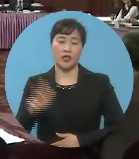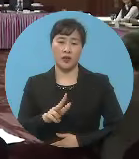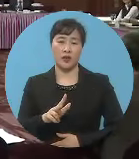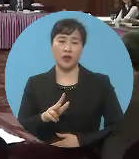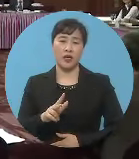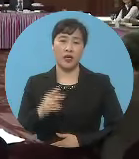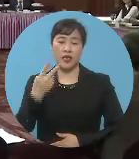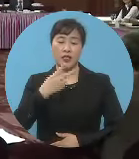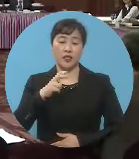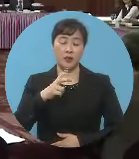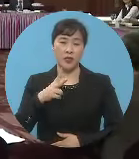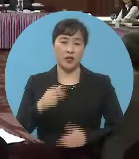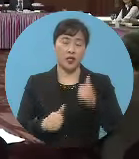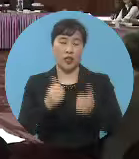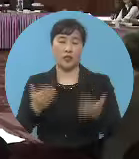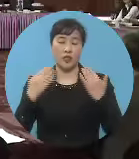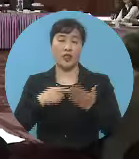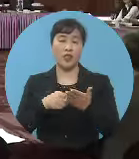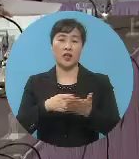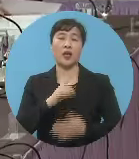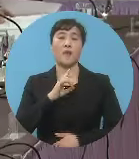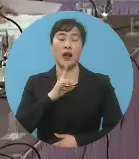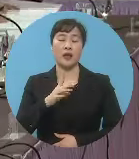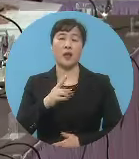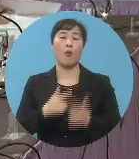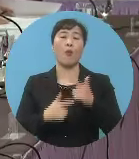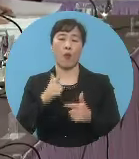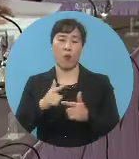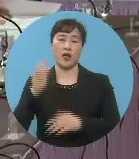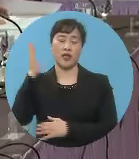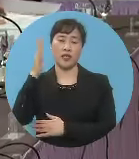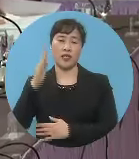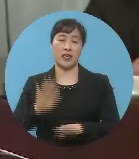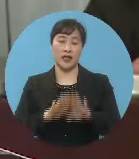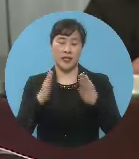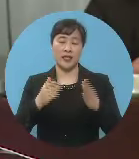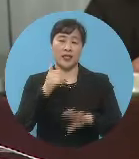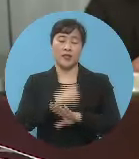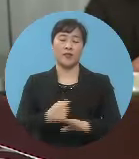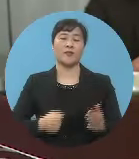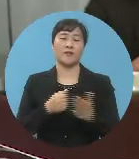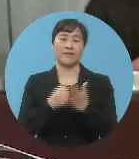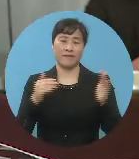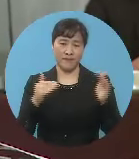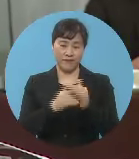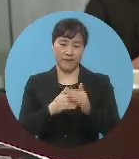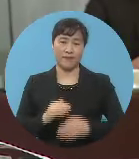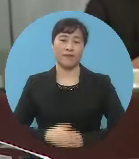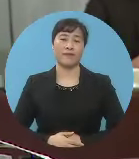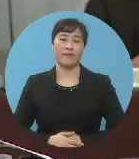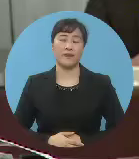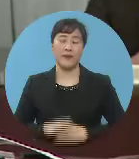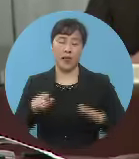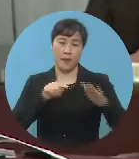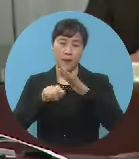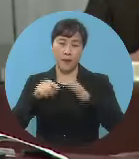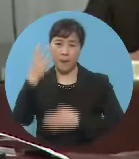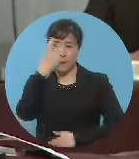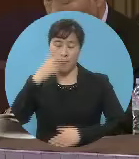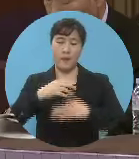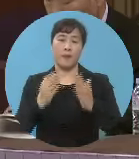유일하게 2022년 대회 유치를 신청한 목포시 개최를 최종 결정했습니다. 대한체육회